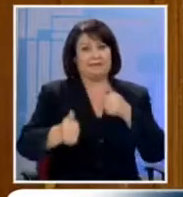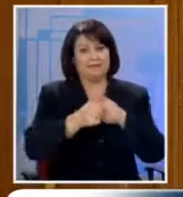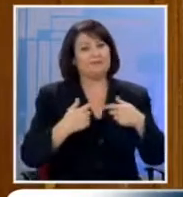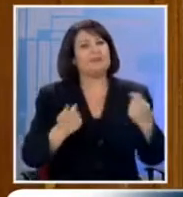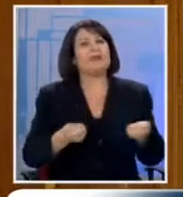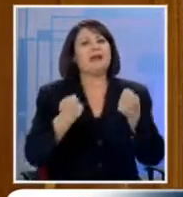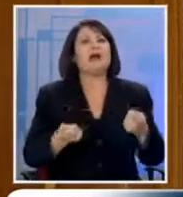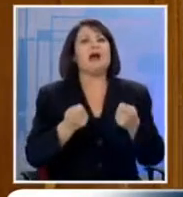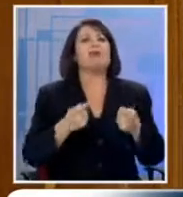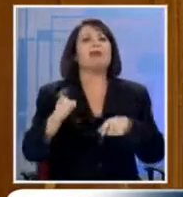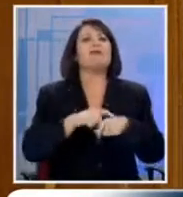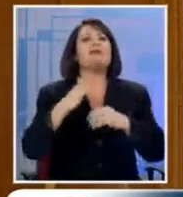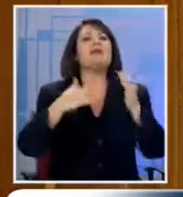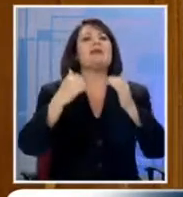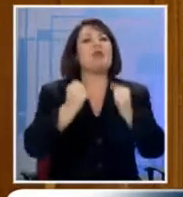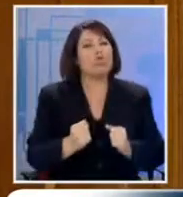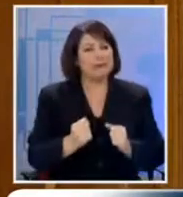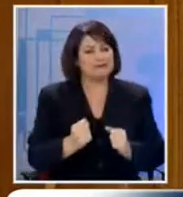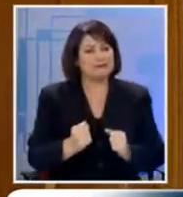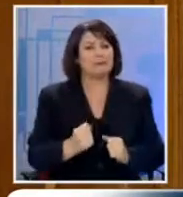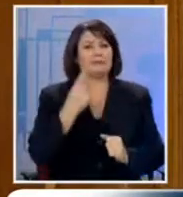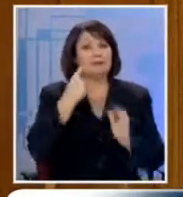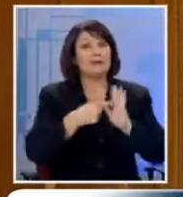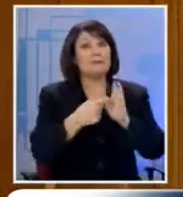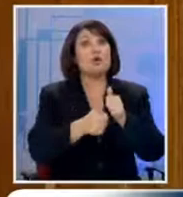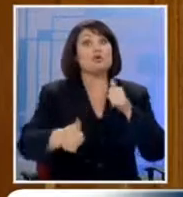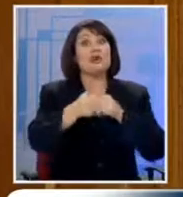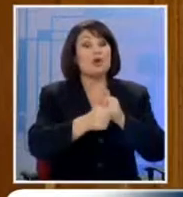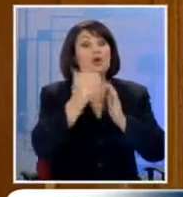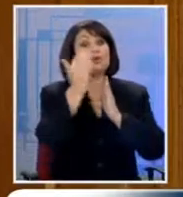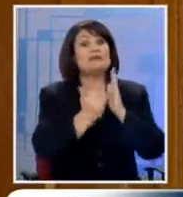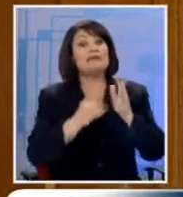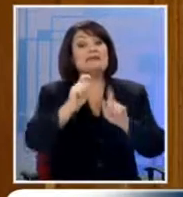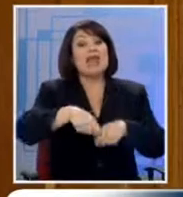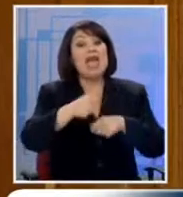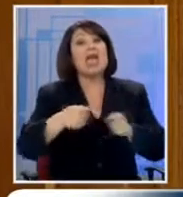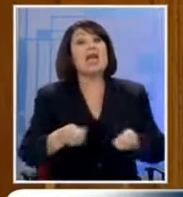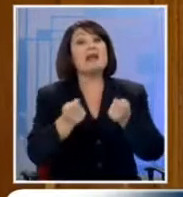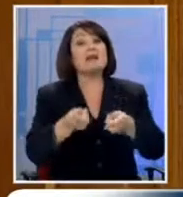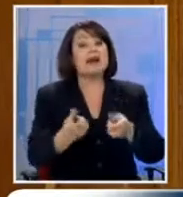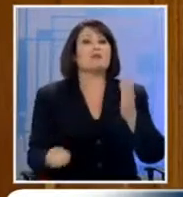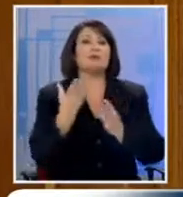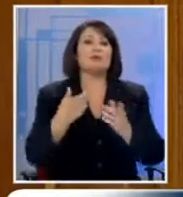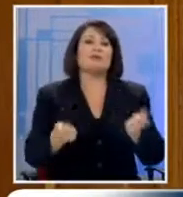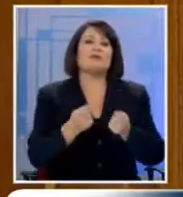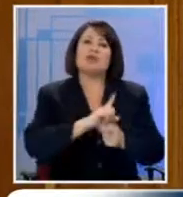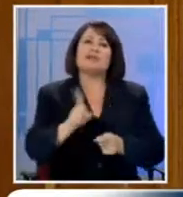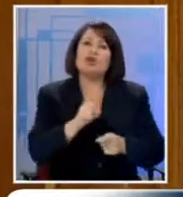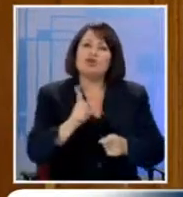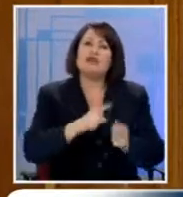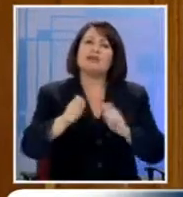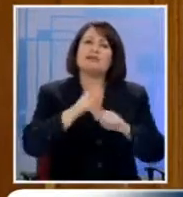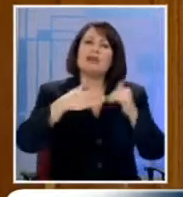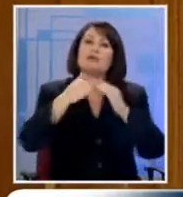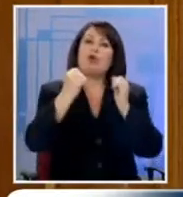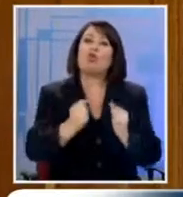αξιοποίηση των υφιστάμενων υποδομών, η ανάδειξη προτεραιοτήτων, η ιεράρχηση των έργων, η υλοποίηση νέων συγκοινωνιακών υποδομών,